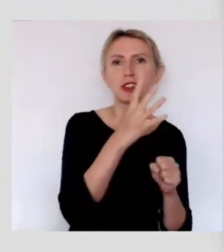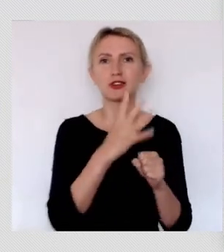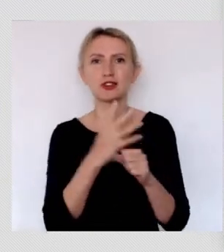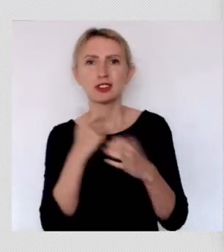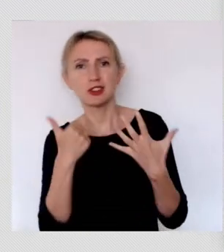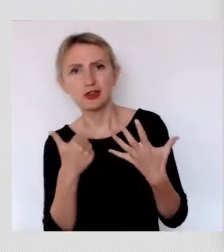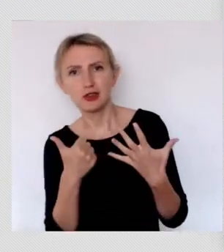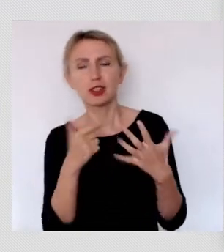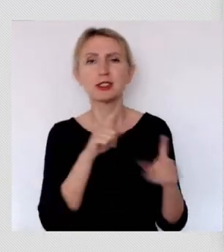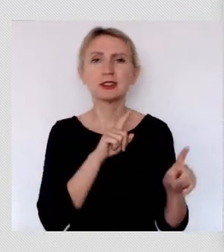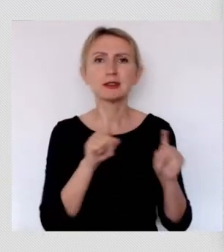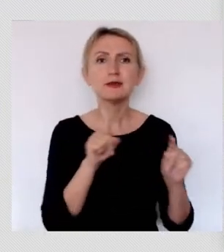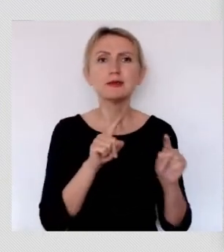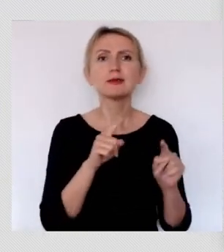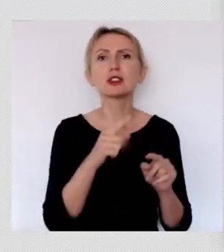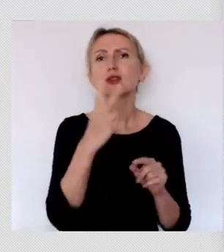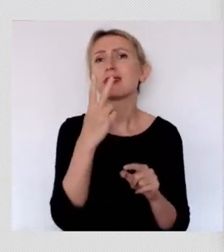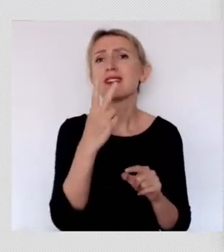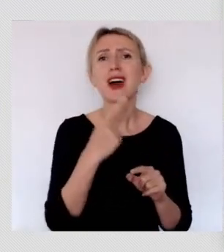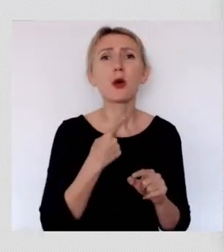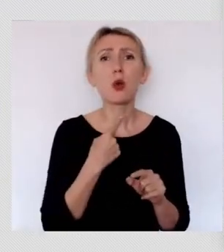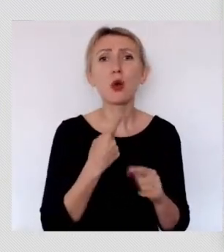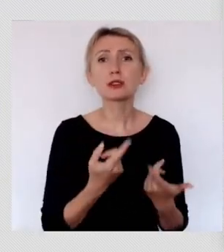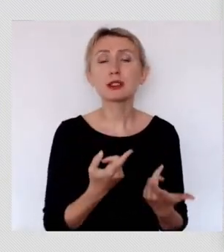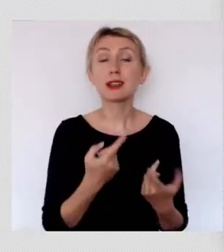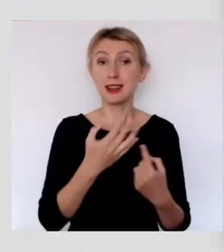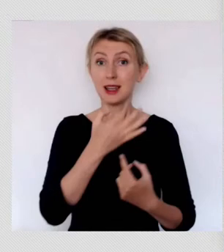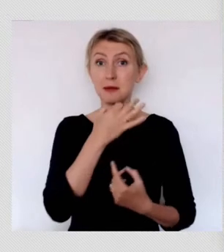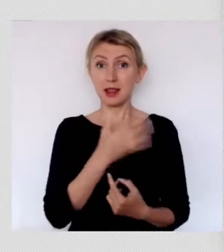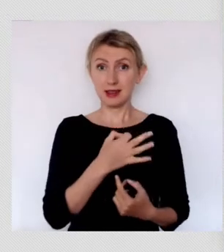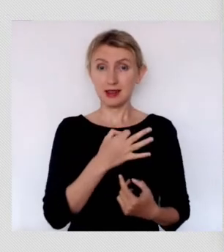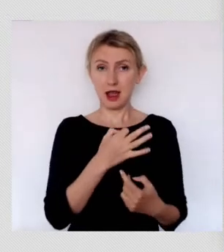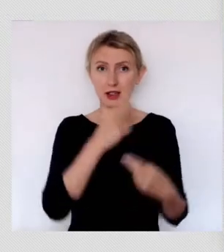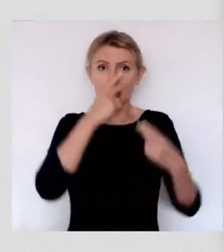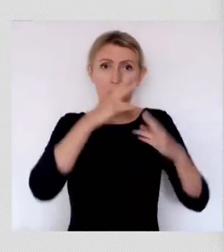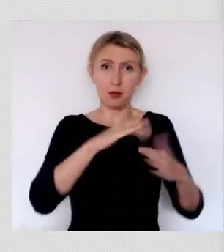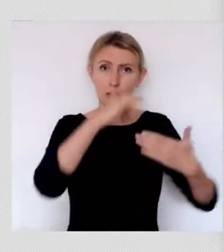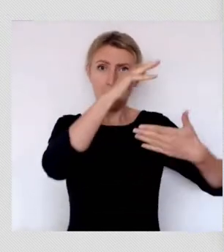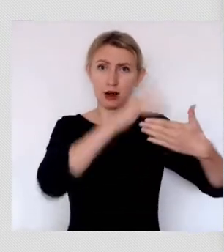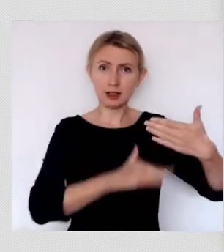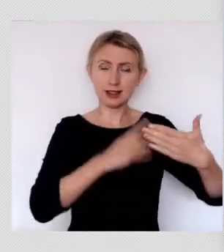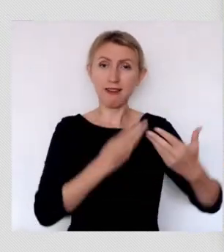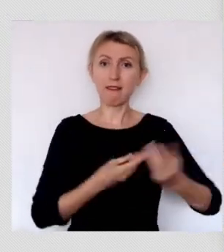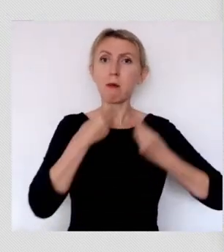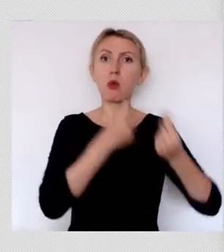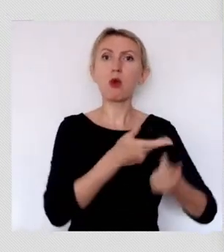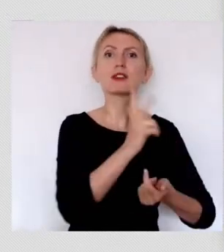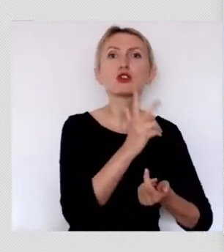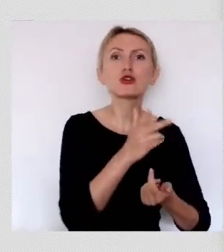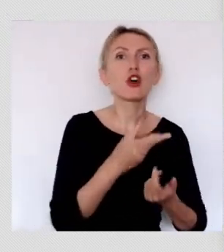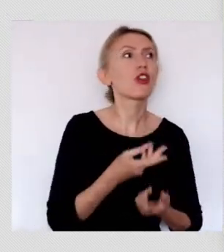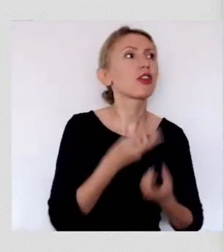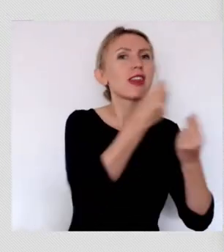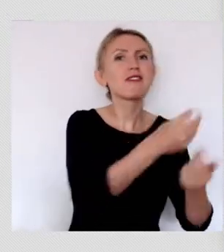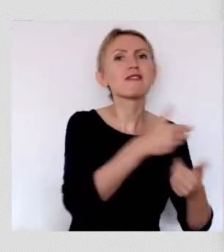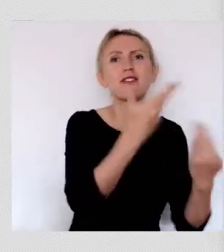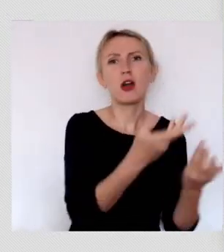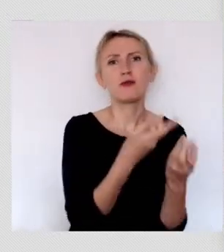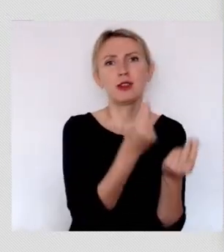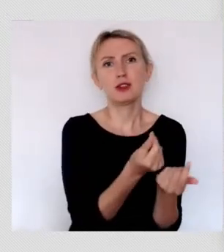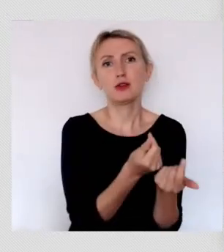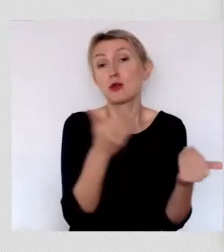44-46, prawda? To są dwa głosy i pytanie, czy ewentualnie ten wykaz przy wpłat, kto na kogo dawał te pieniądze, by nie wpłynął